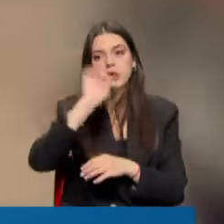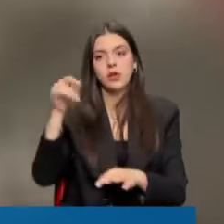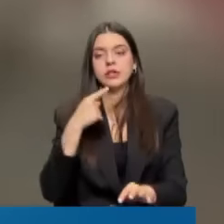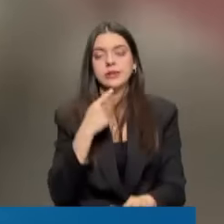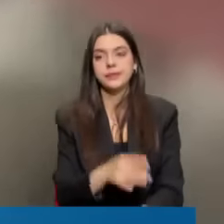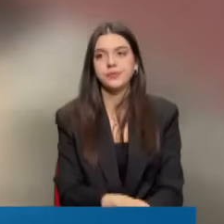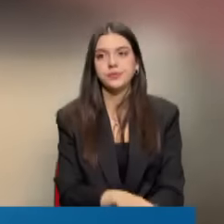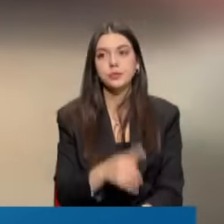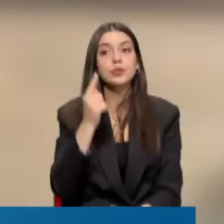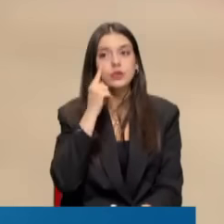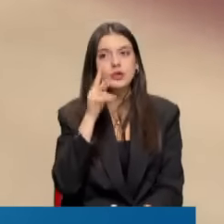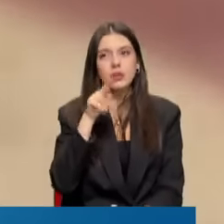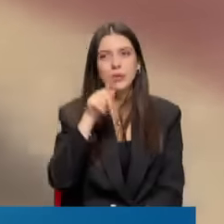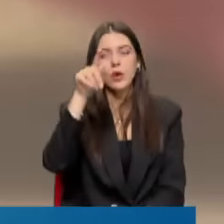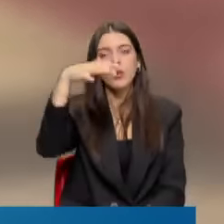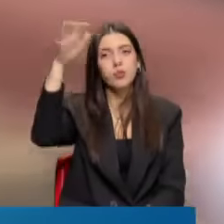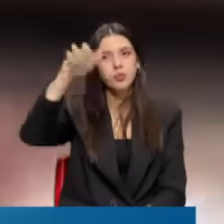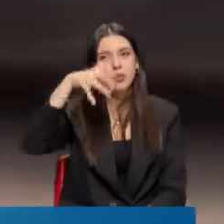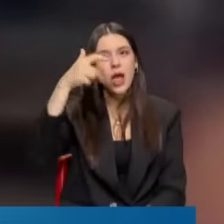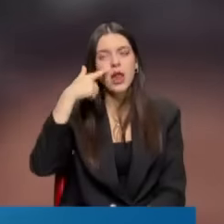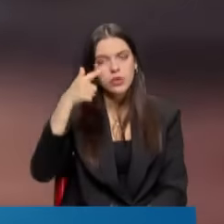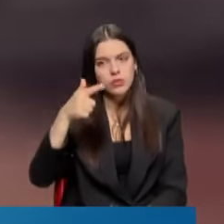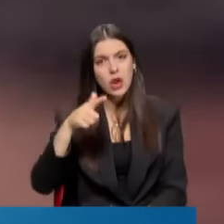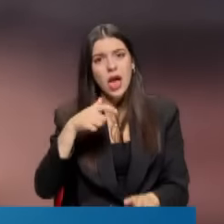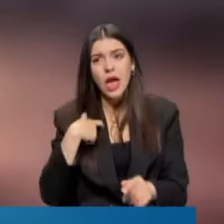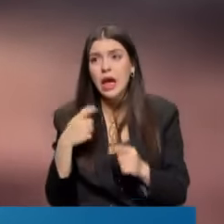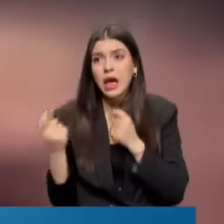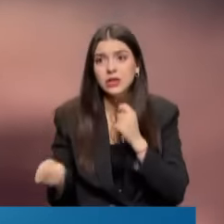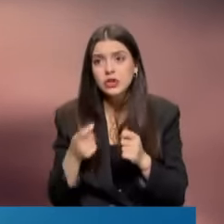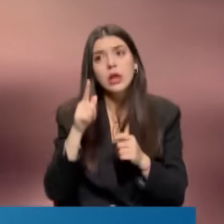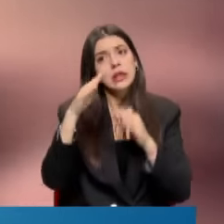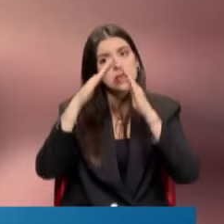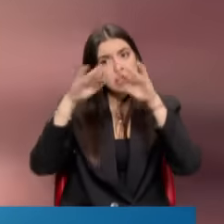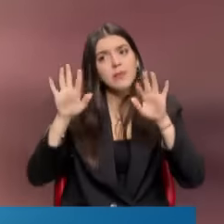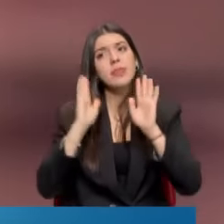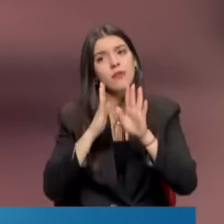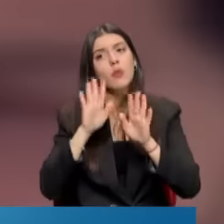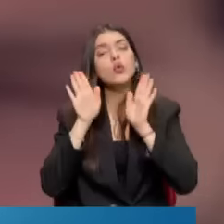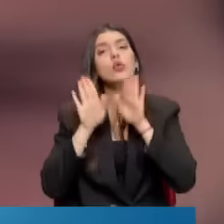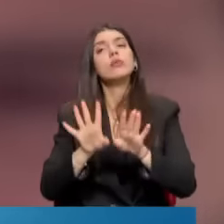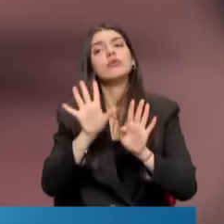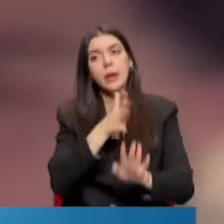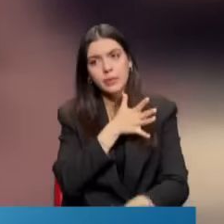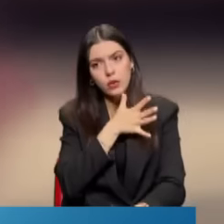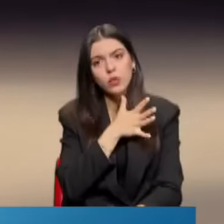gibi müdahalelere karşı yıkıyorlar devam ediyorlar durmayacak